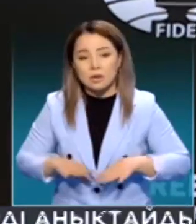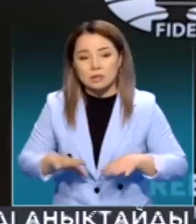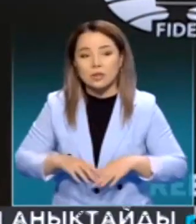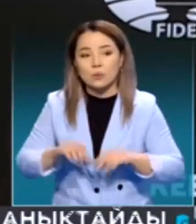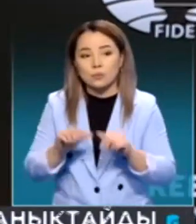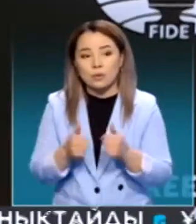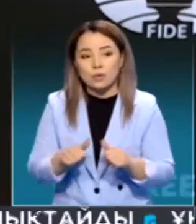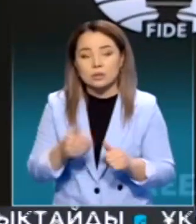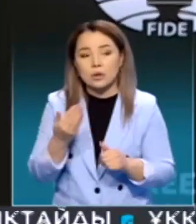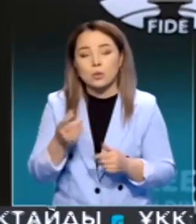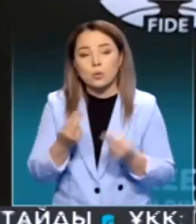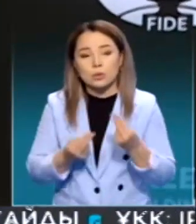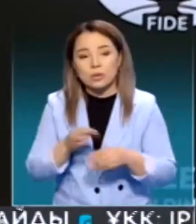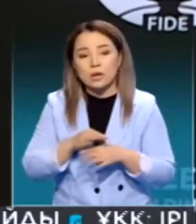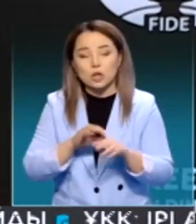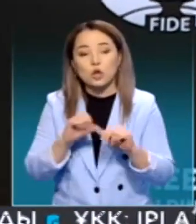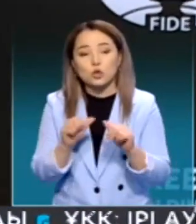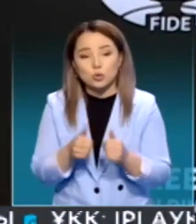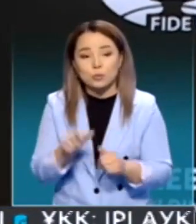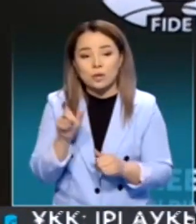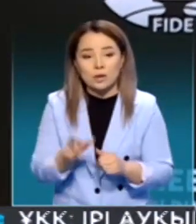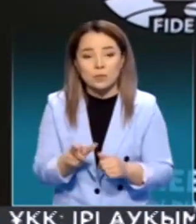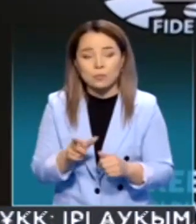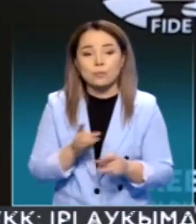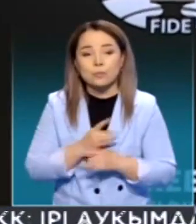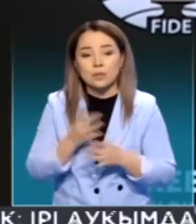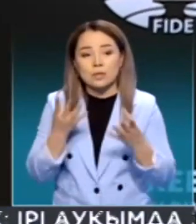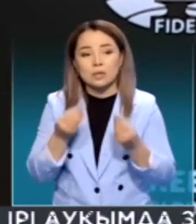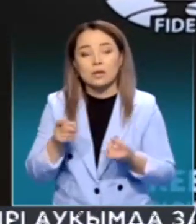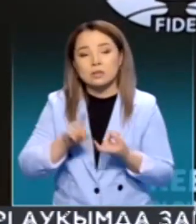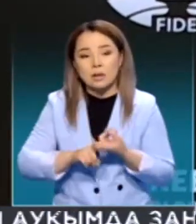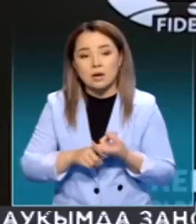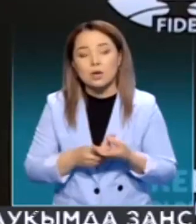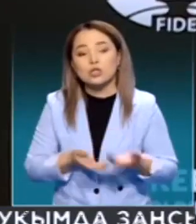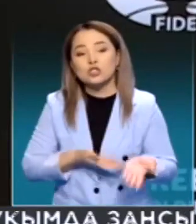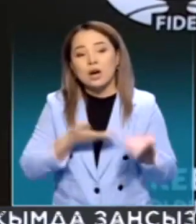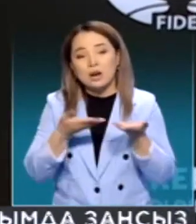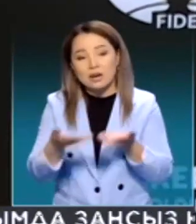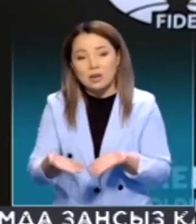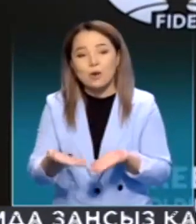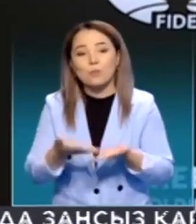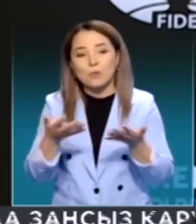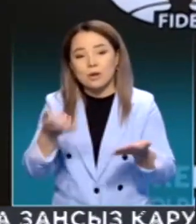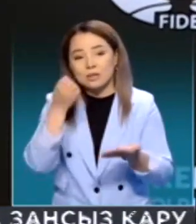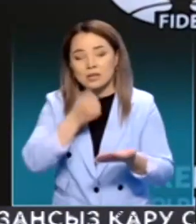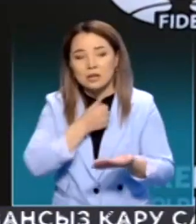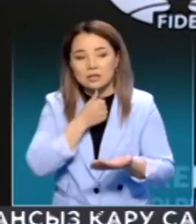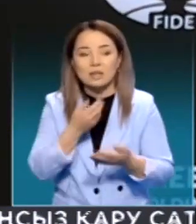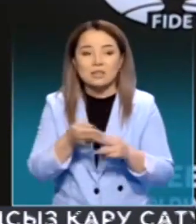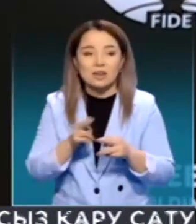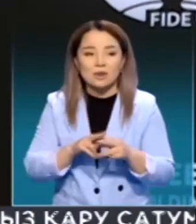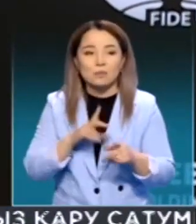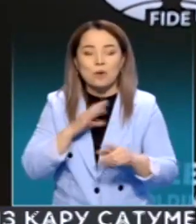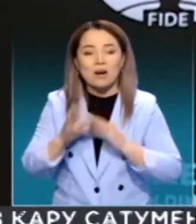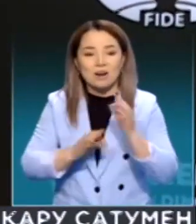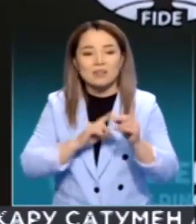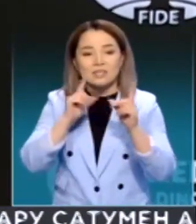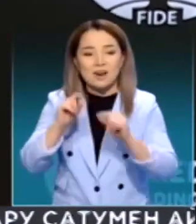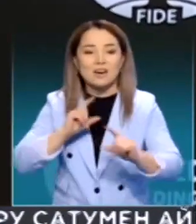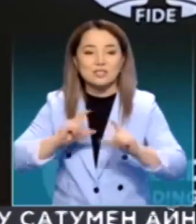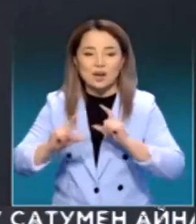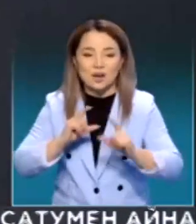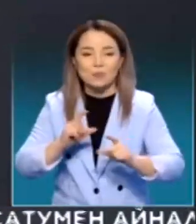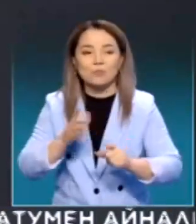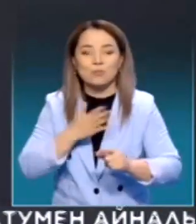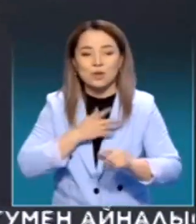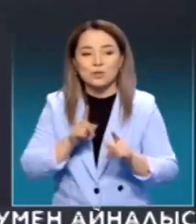Ян Непомнище ойнайды екен. Ұйымдастырушыларға осындай айтулы мереке күні шақырған үшін мың алғыс. Біз ғарышқа да шахмат алып барып жаттыққанбыз. Онда тартылыс күші болмаған